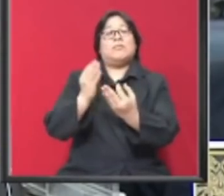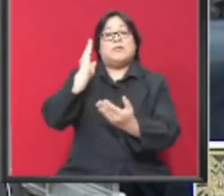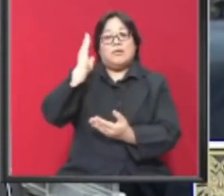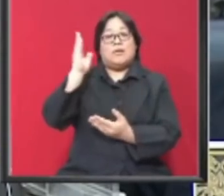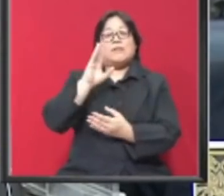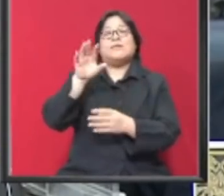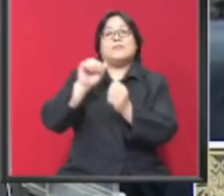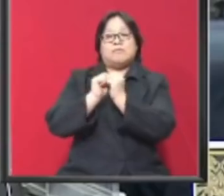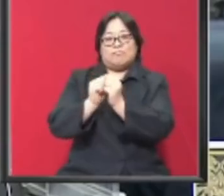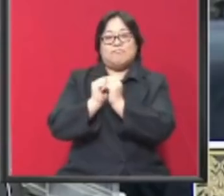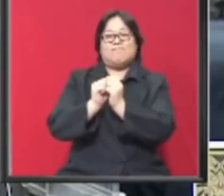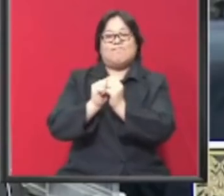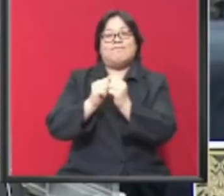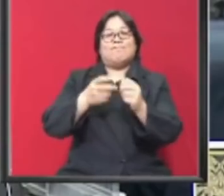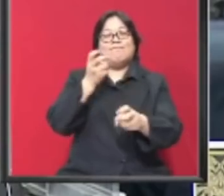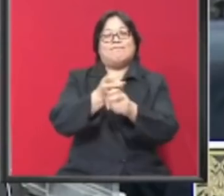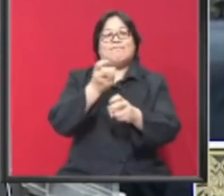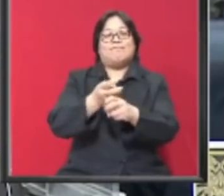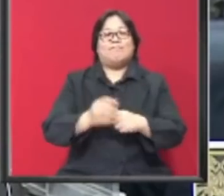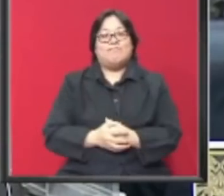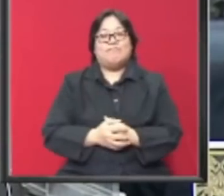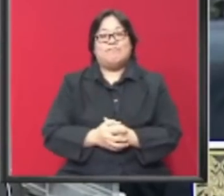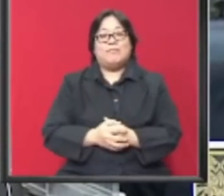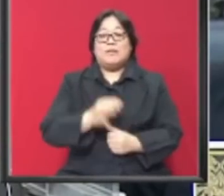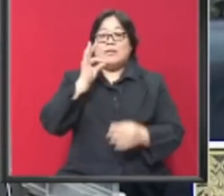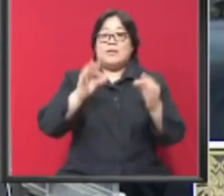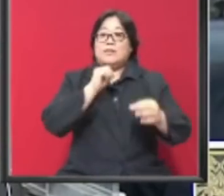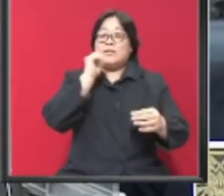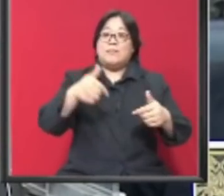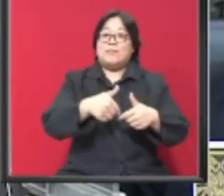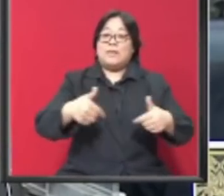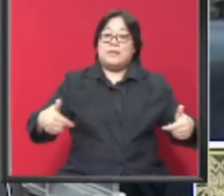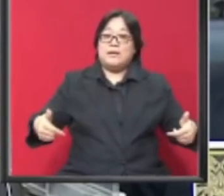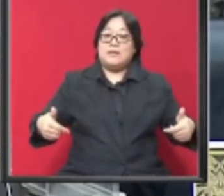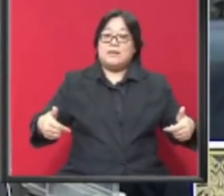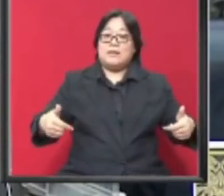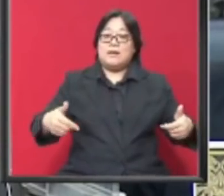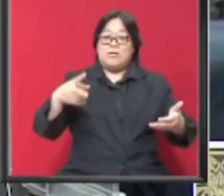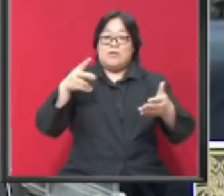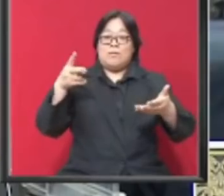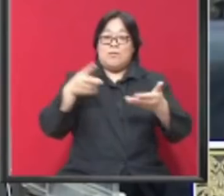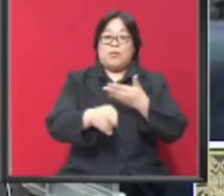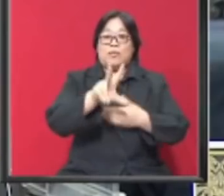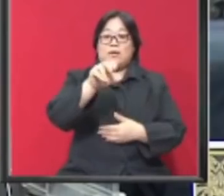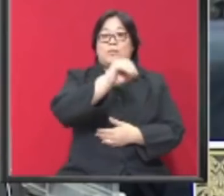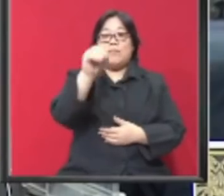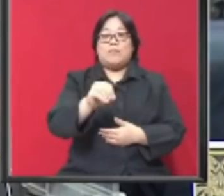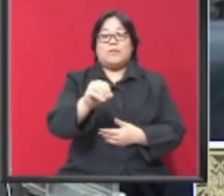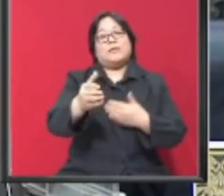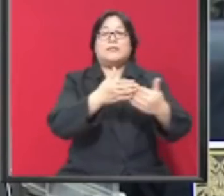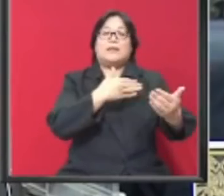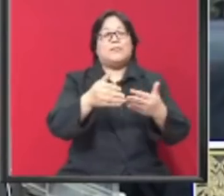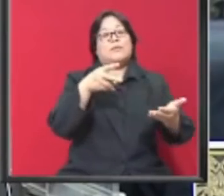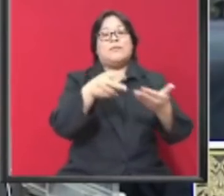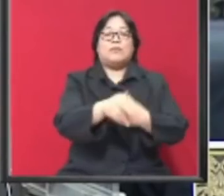turut menderita kalau tak berani potong 30 ratus mungkin hanya